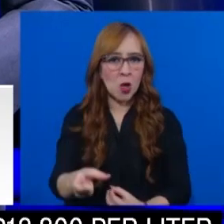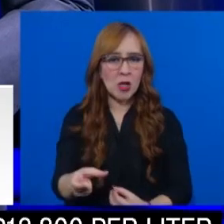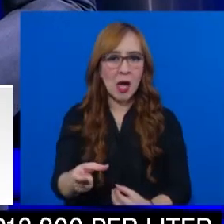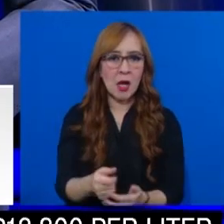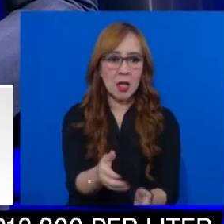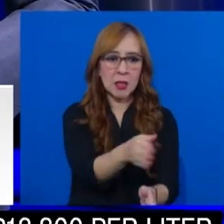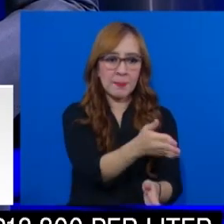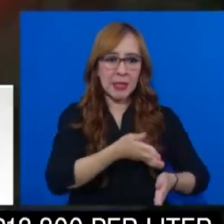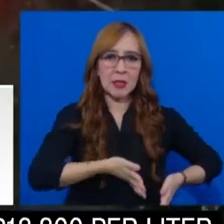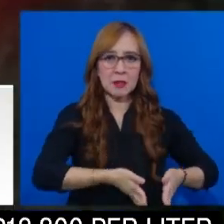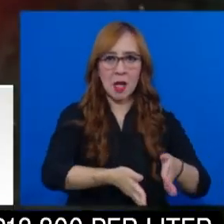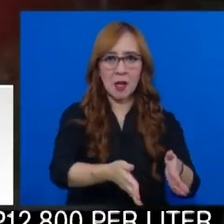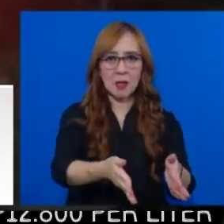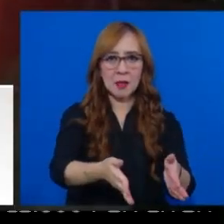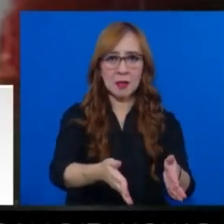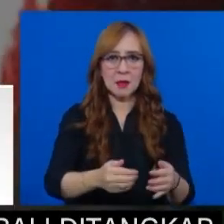raya.